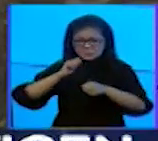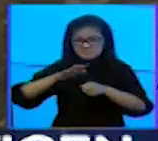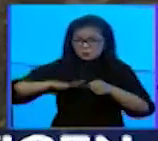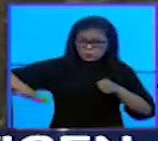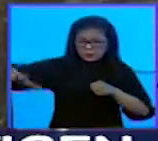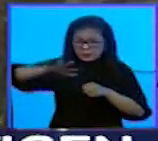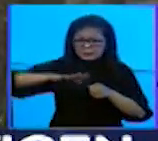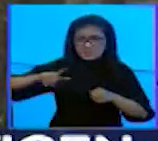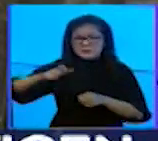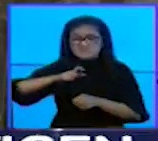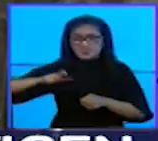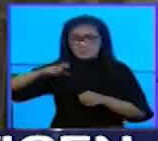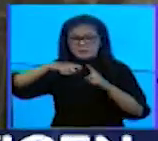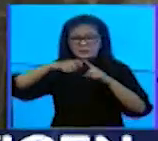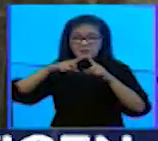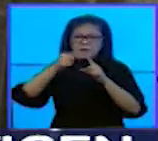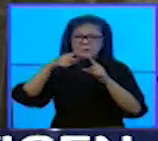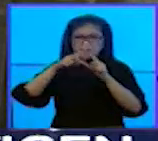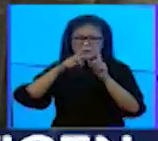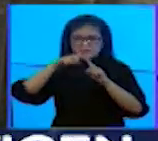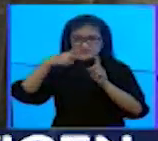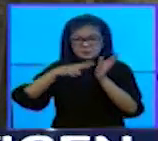Kecamatan Karangtengah, Kota Tangerang, Banten.